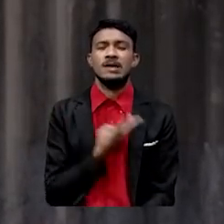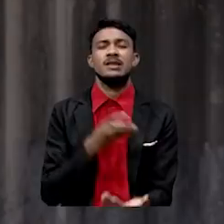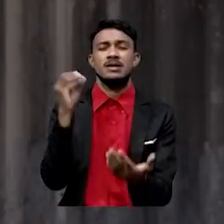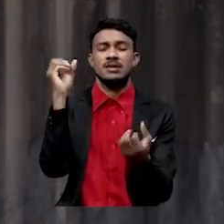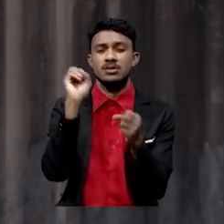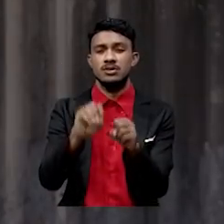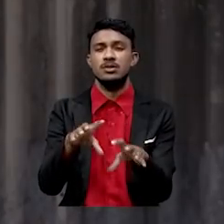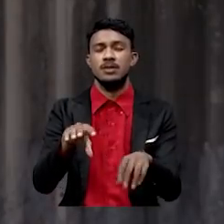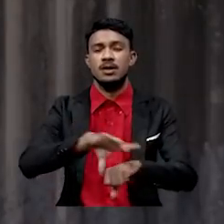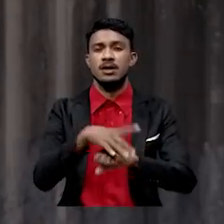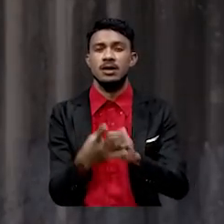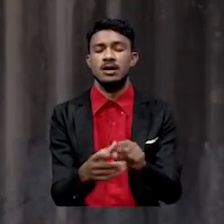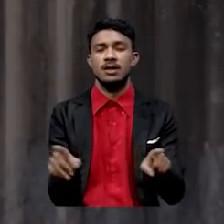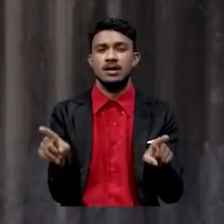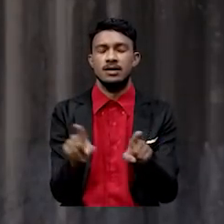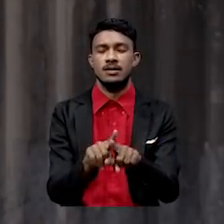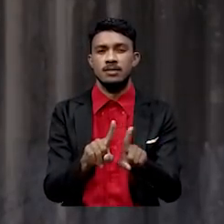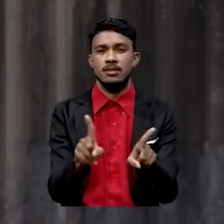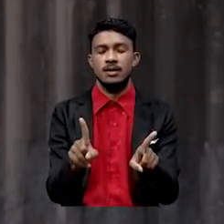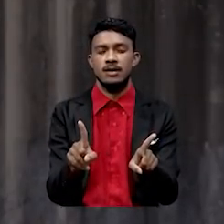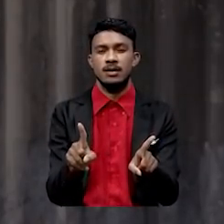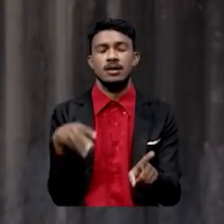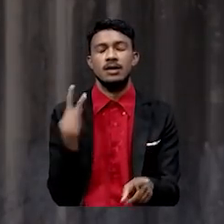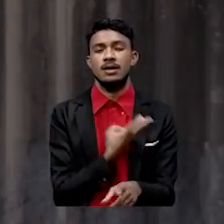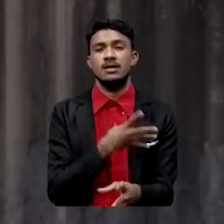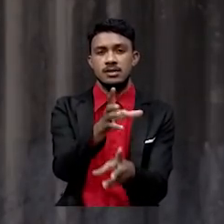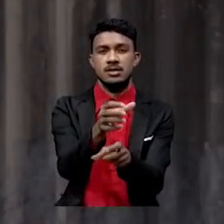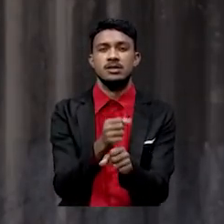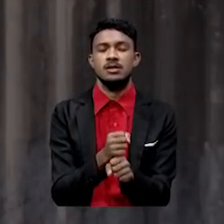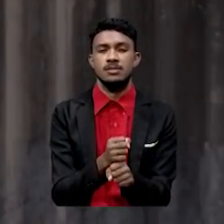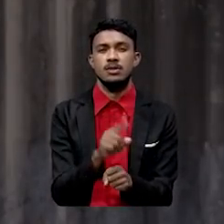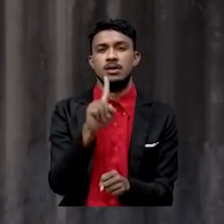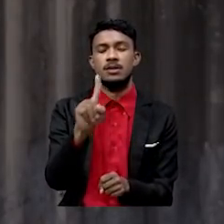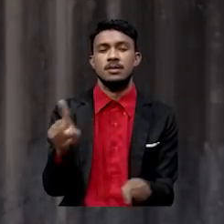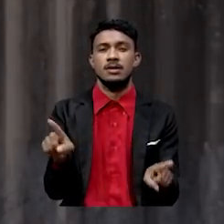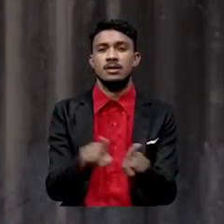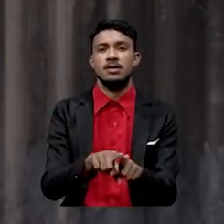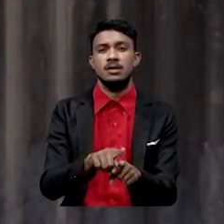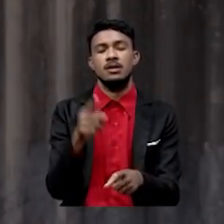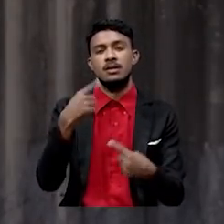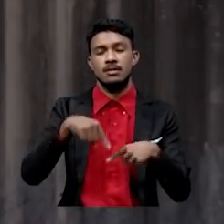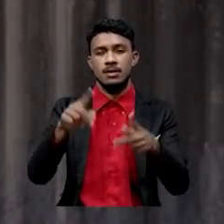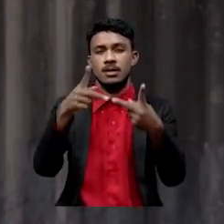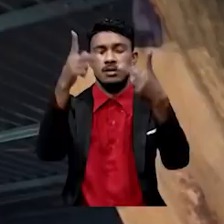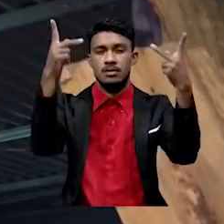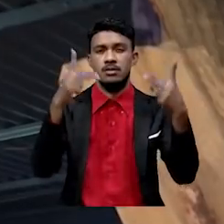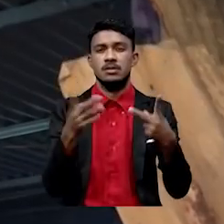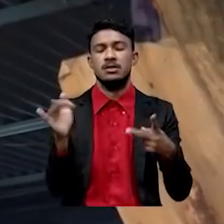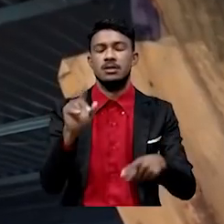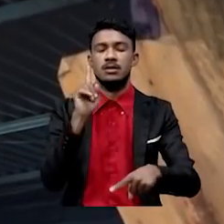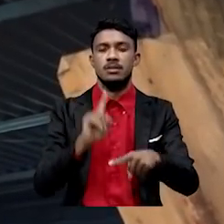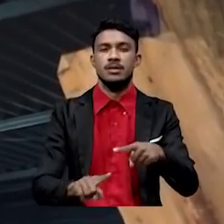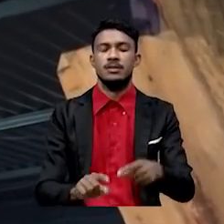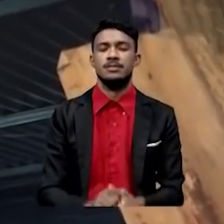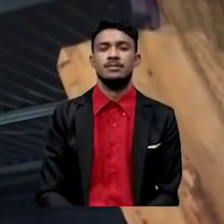né anta un esse infinite vira né ita sa simo mai ita maka tama sai lo se tira anta la bele.